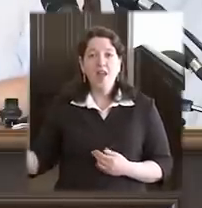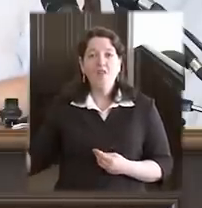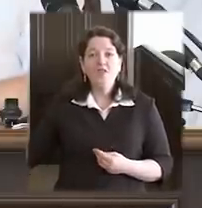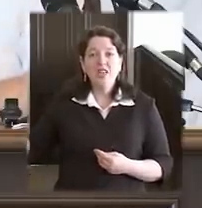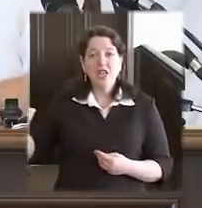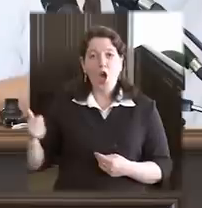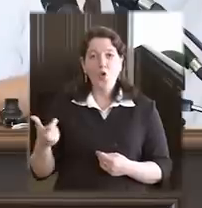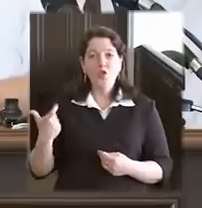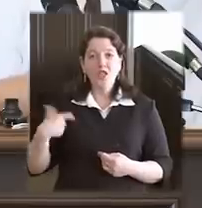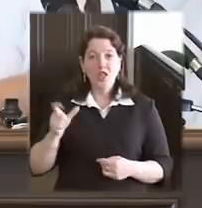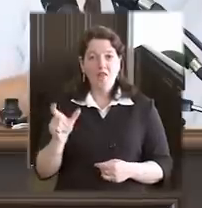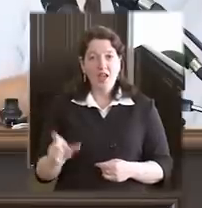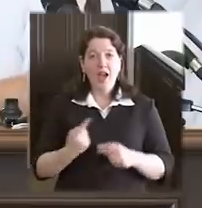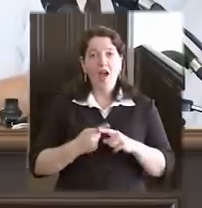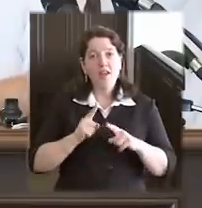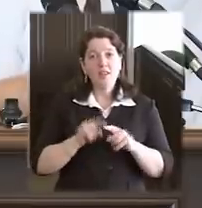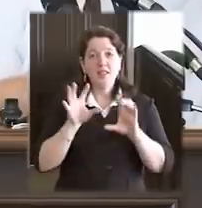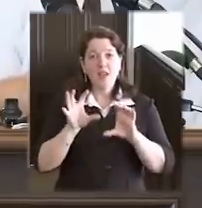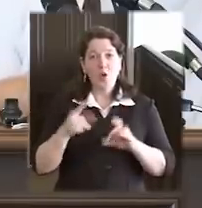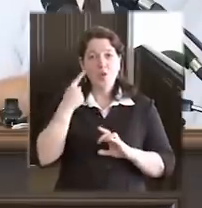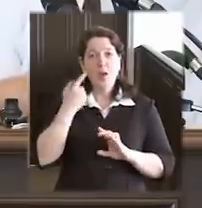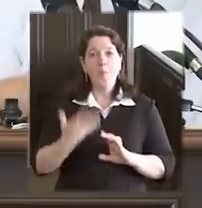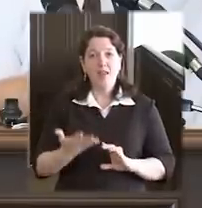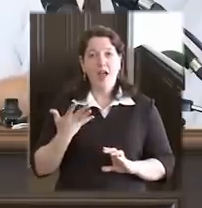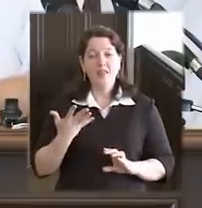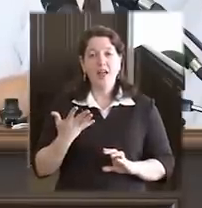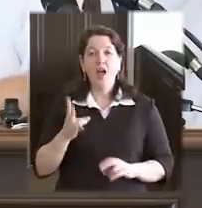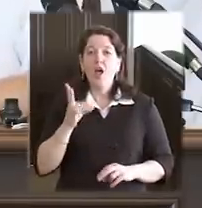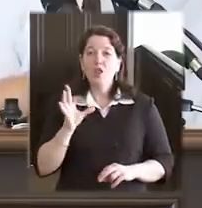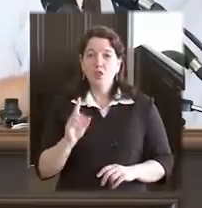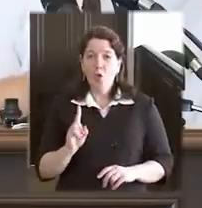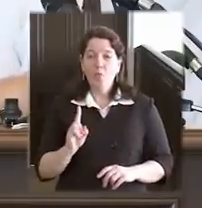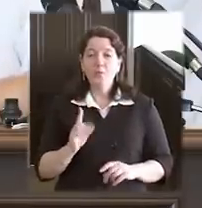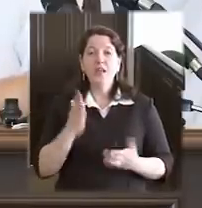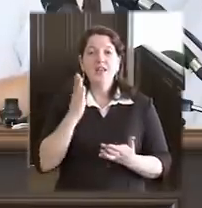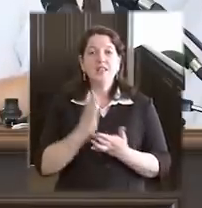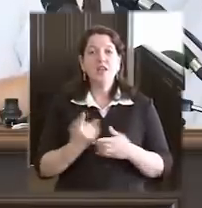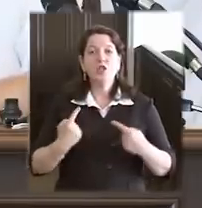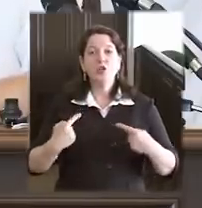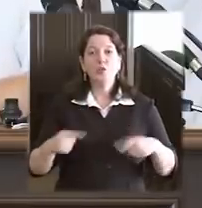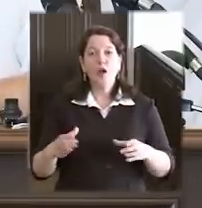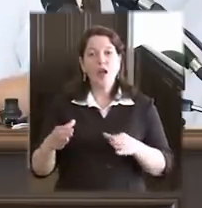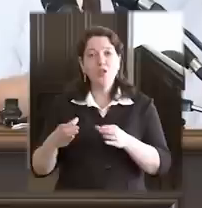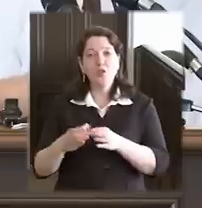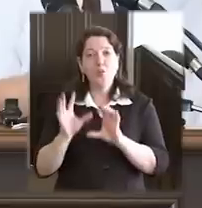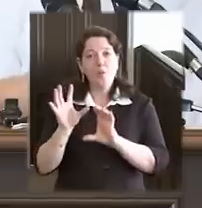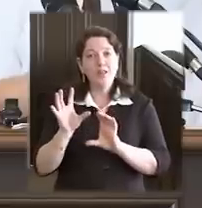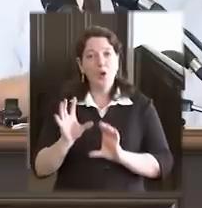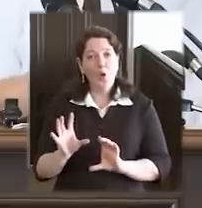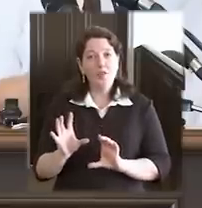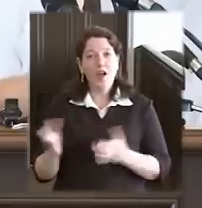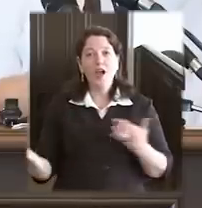извне. Эти законы вполне понятны. Но вот есть и другая категория